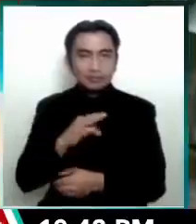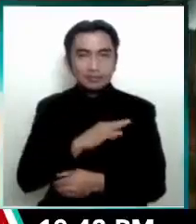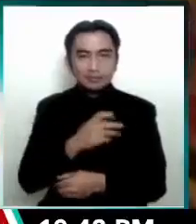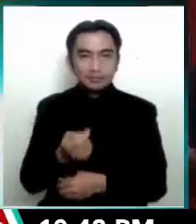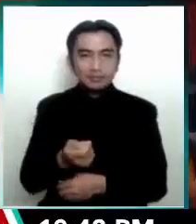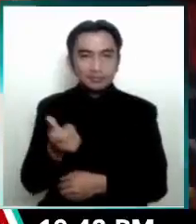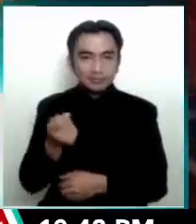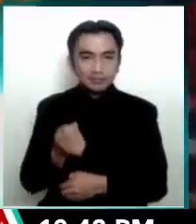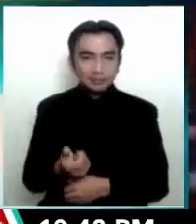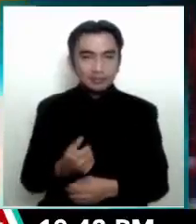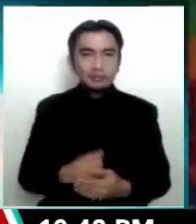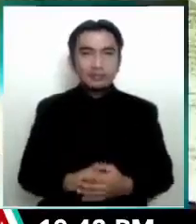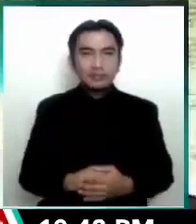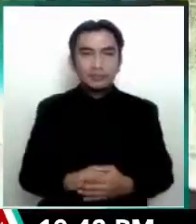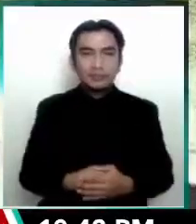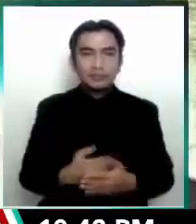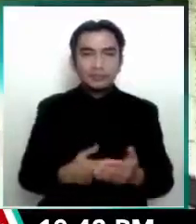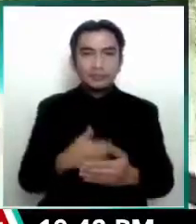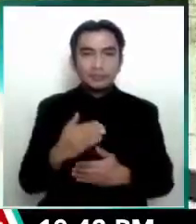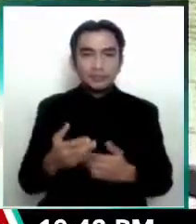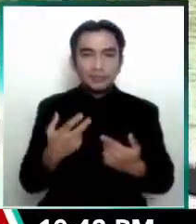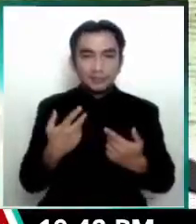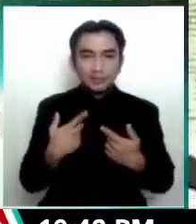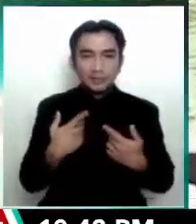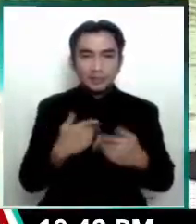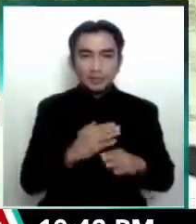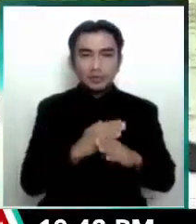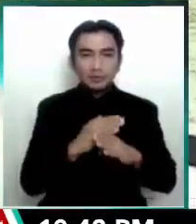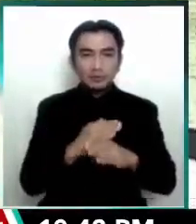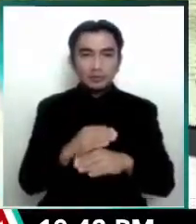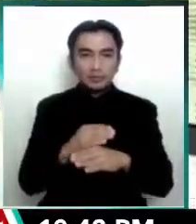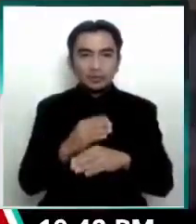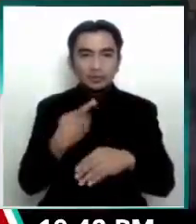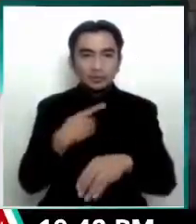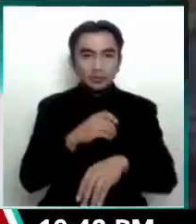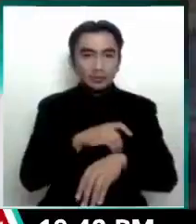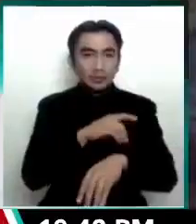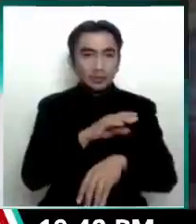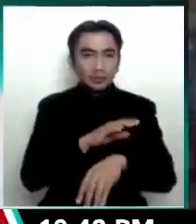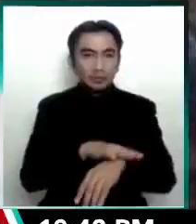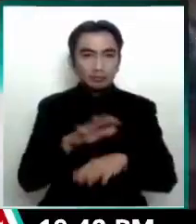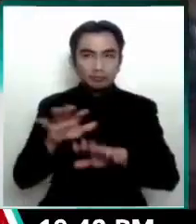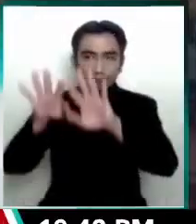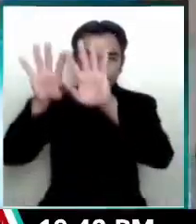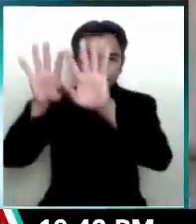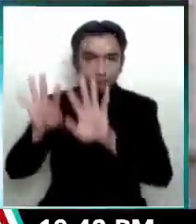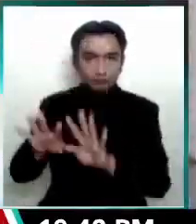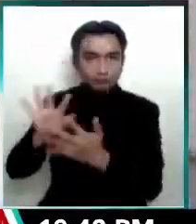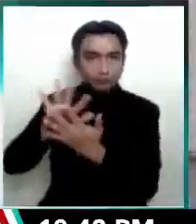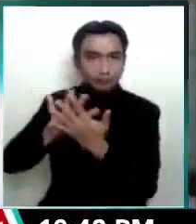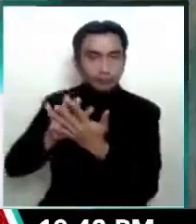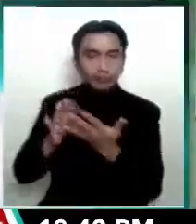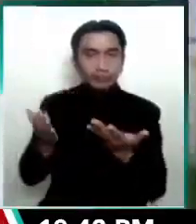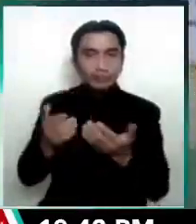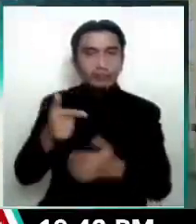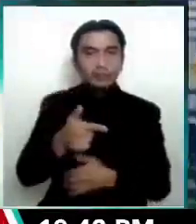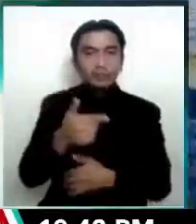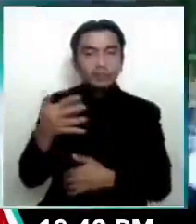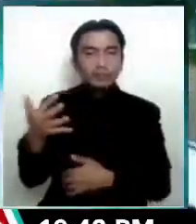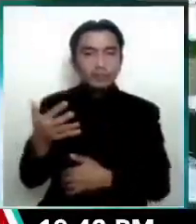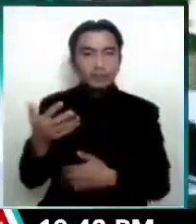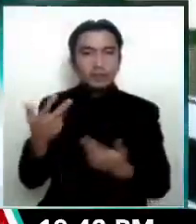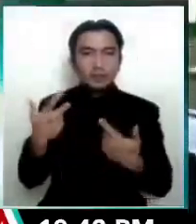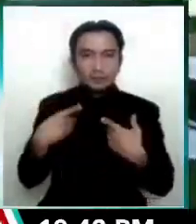Mga net kontra dengue, kinabit sa mga bintana ng ilang paaralan sa General Santos City. Ipinamahagi ito ng City